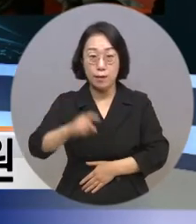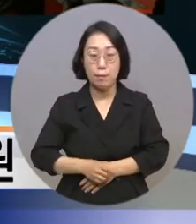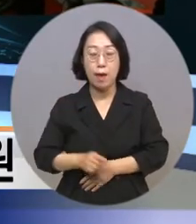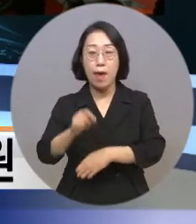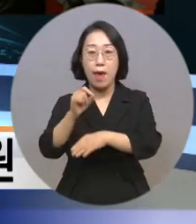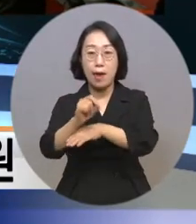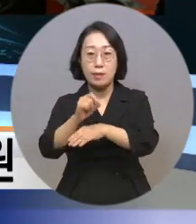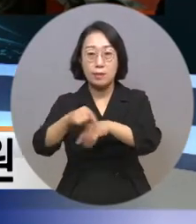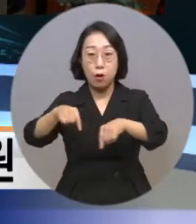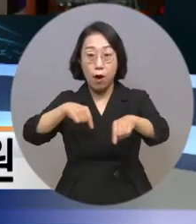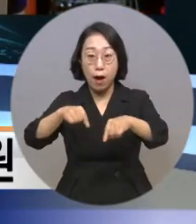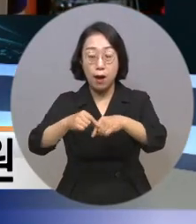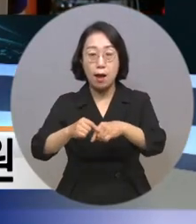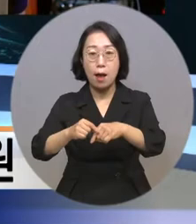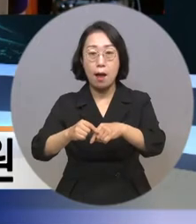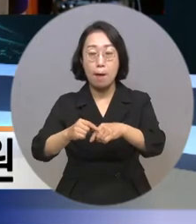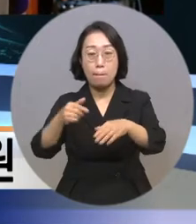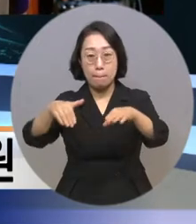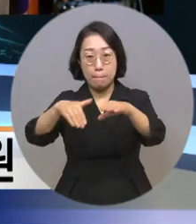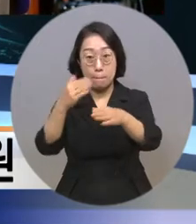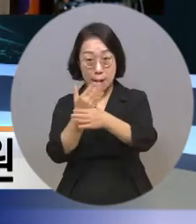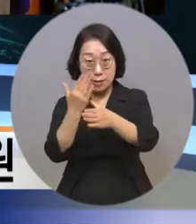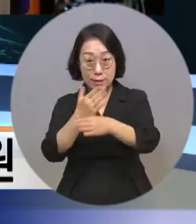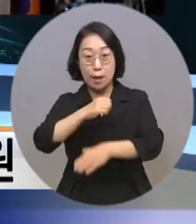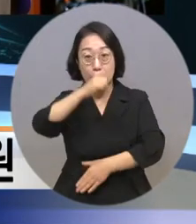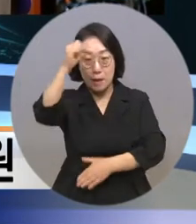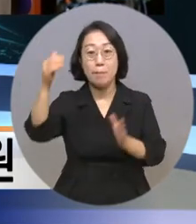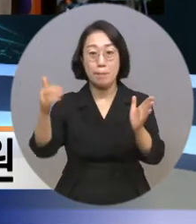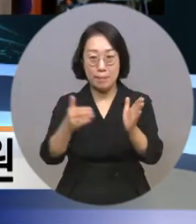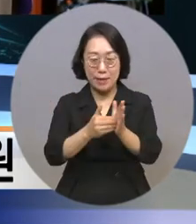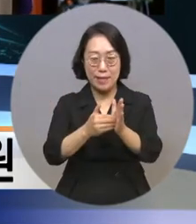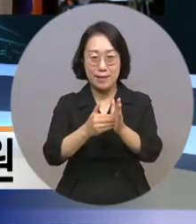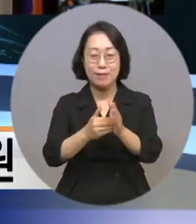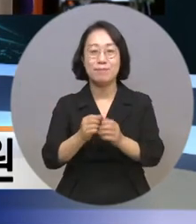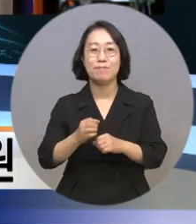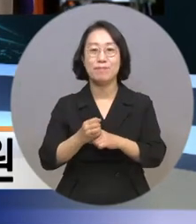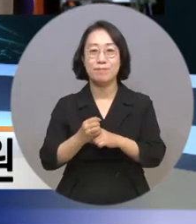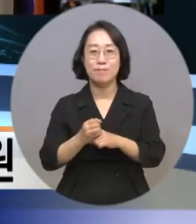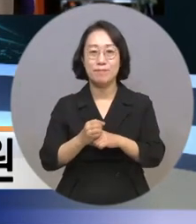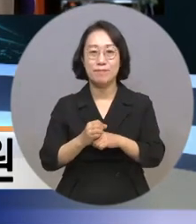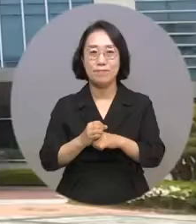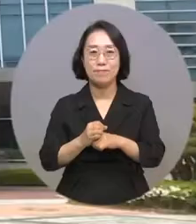행정학 박사 학위를 취득하는 성과를 거뒀습니다. 장유진 기자가 전합니다.